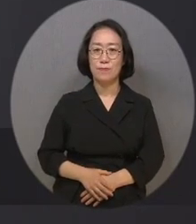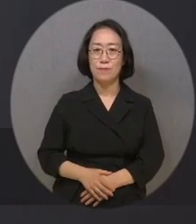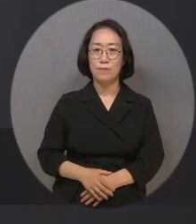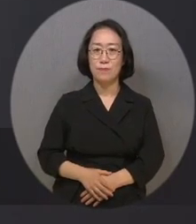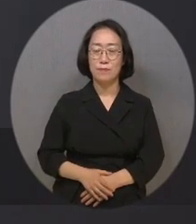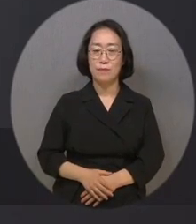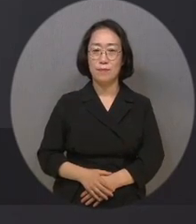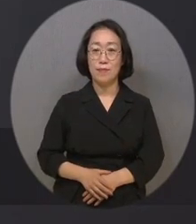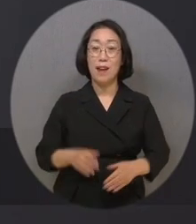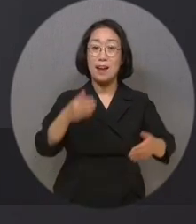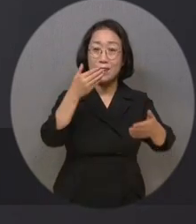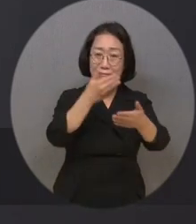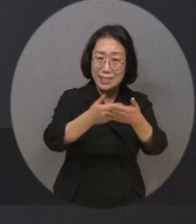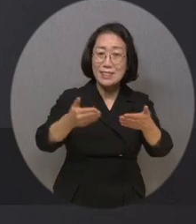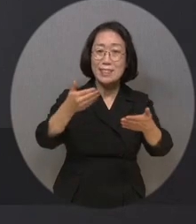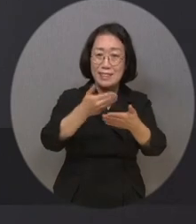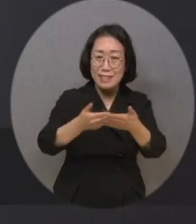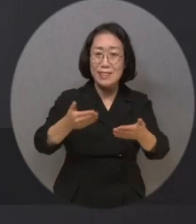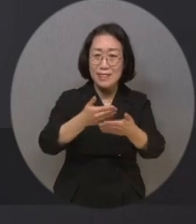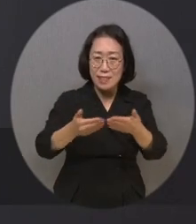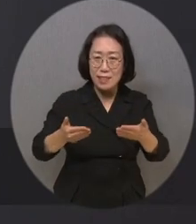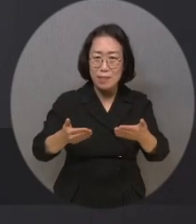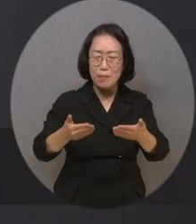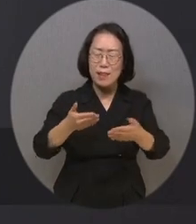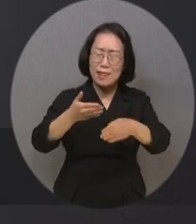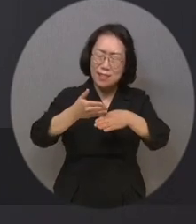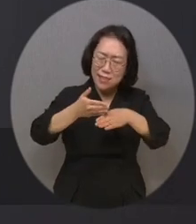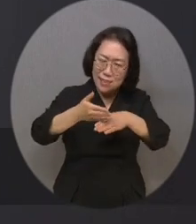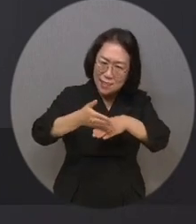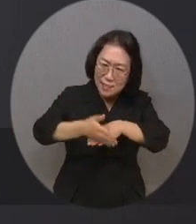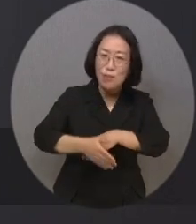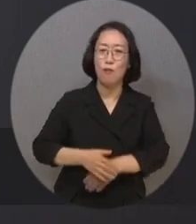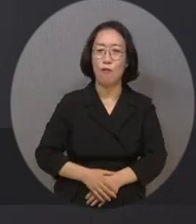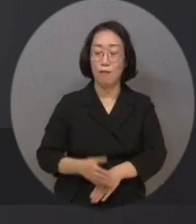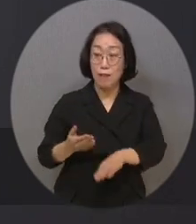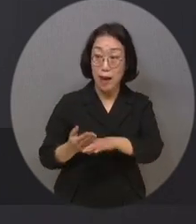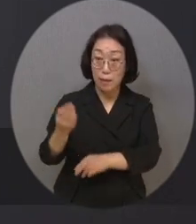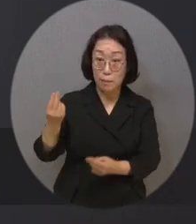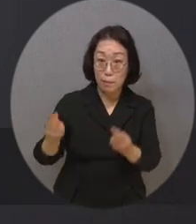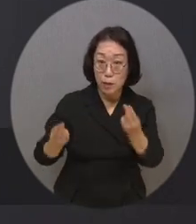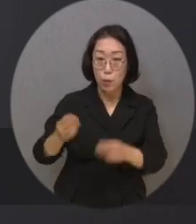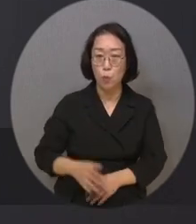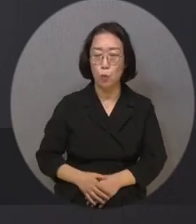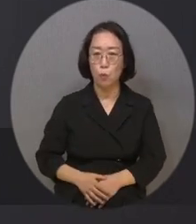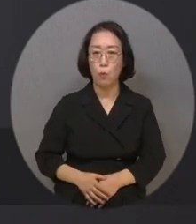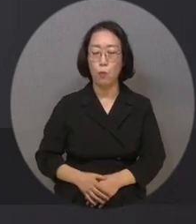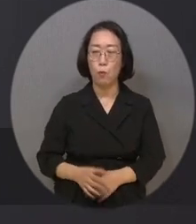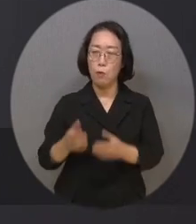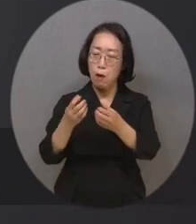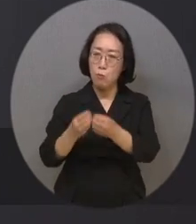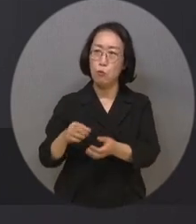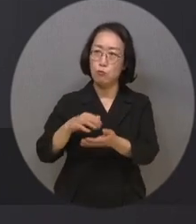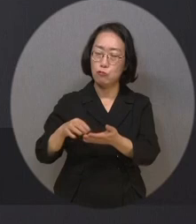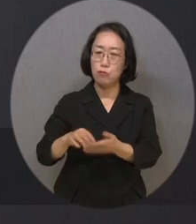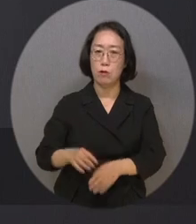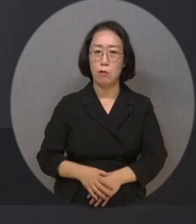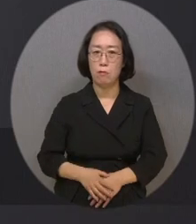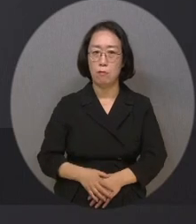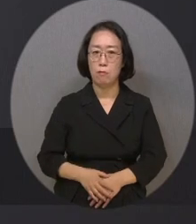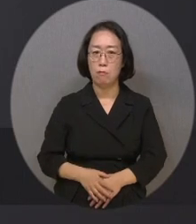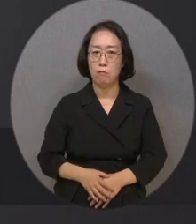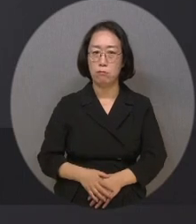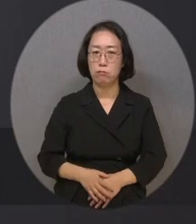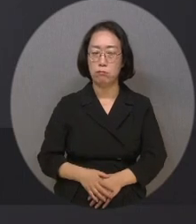이제 속도도 많이 이제 느려지거든요. 그래서 남들은 뭐 그림을 예를 들어서 뭐 한 점 뭐